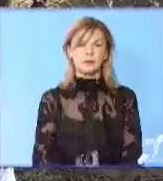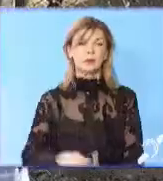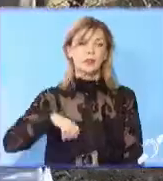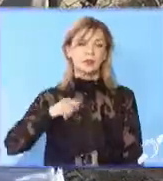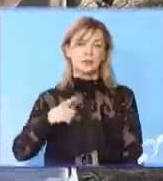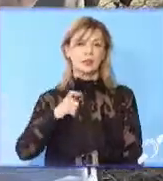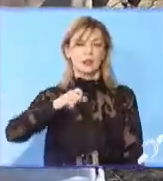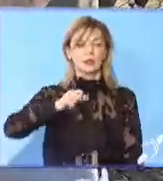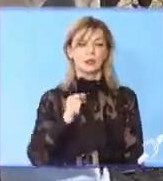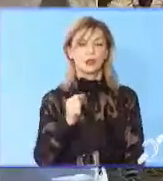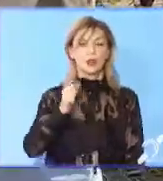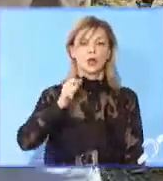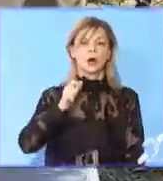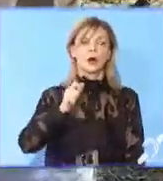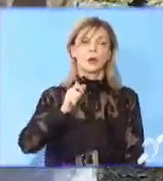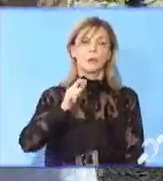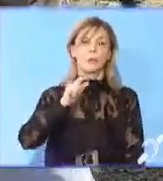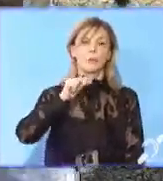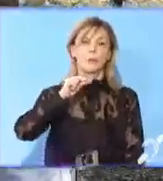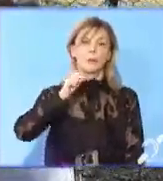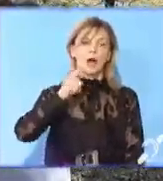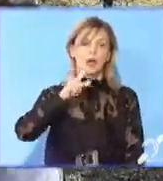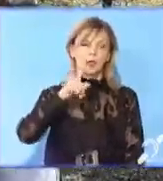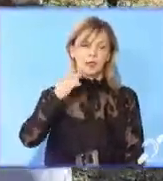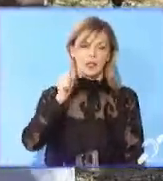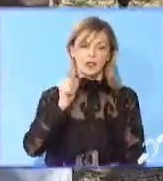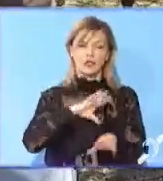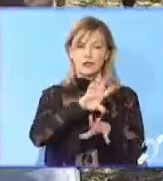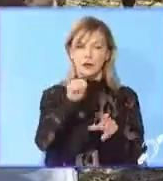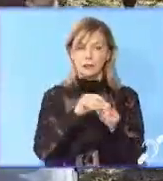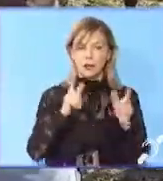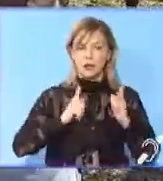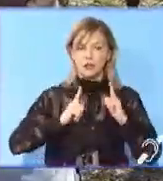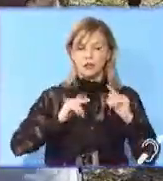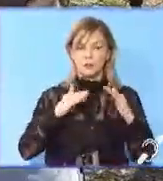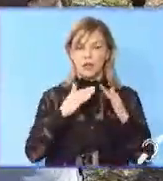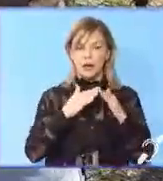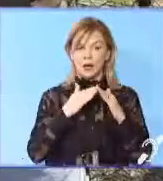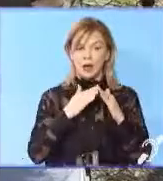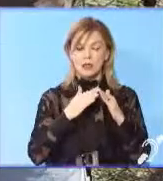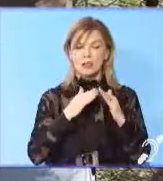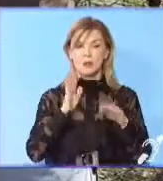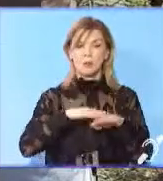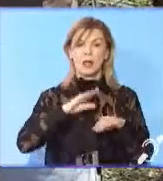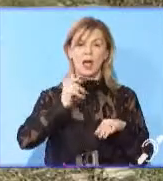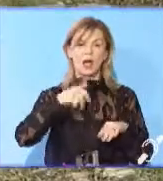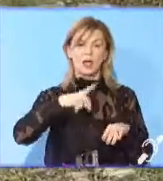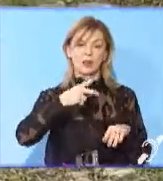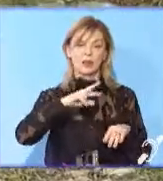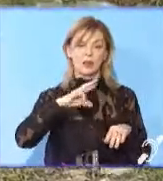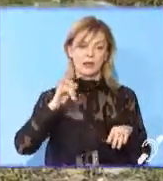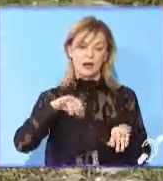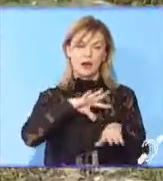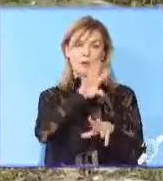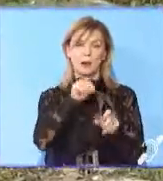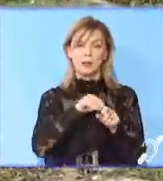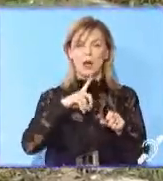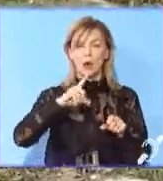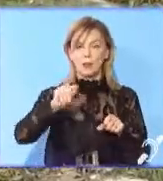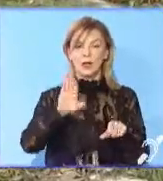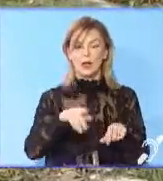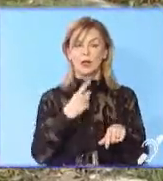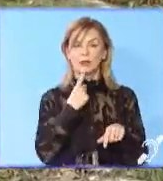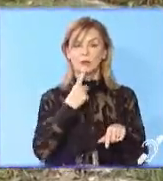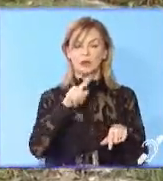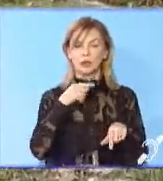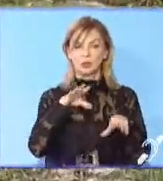Tânăra era din localitatea gorjană Padeș. Familia o aștepta pe Andreea acasă. Ar fi trebuit să ajungă astăzi. Părinții au plecat către Timișoara